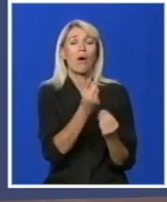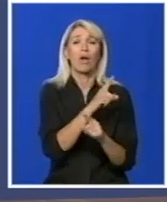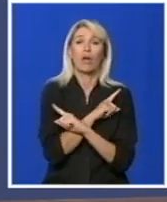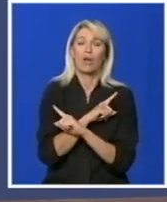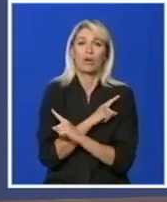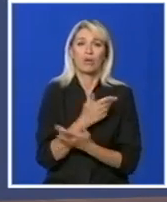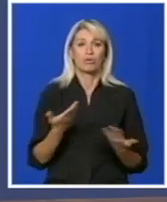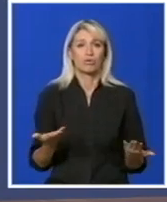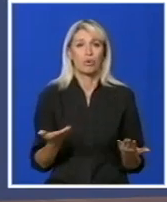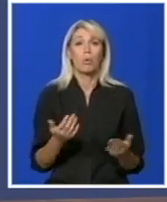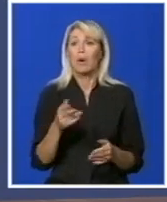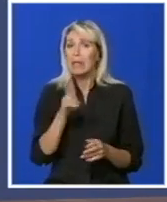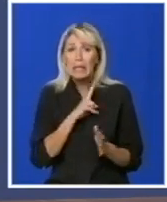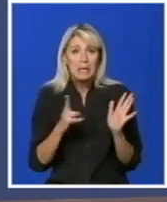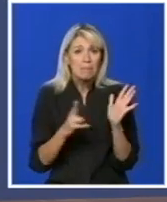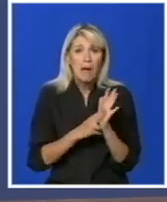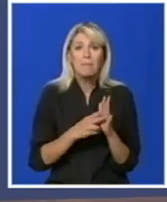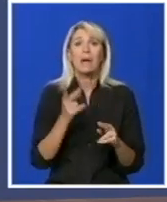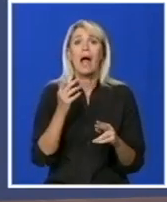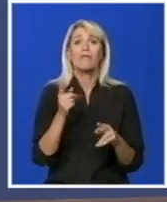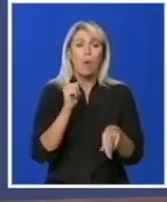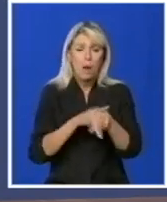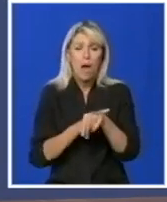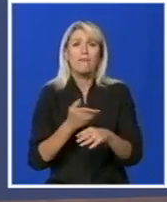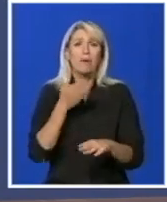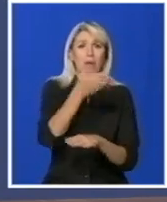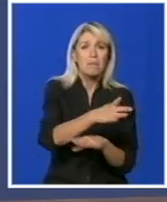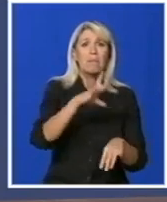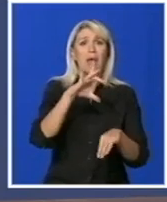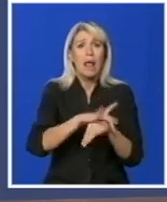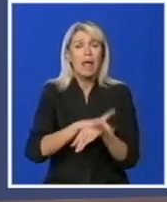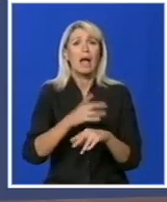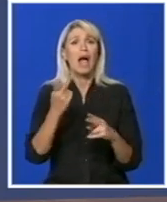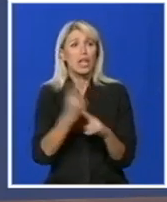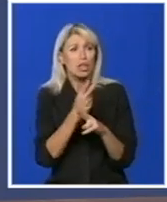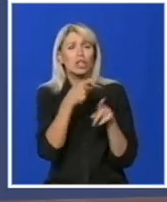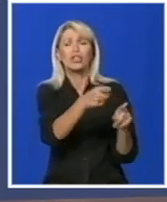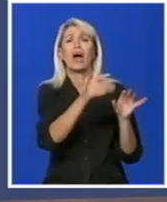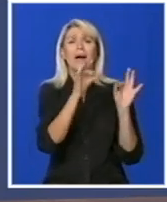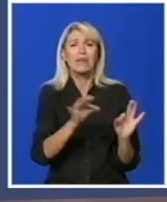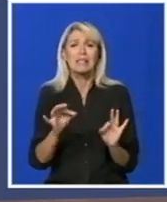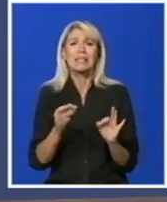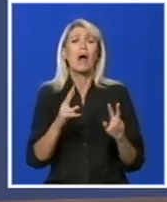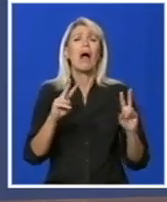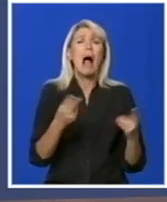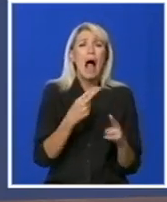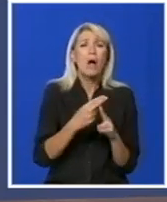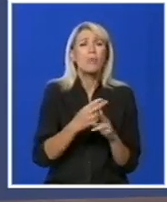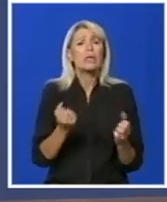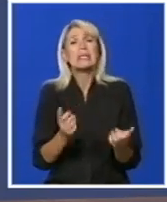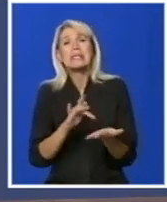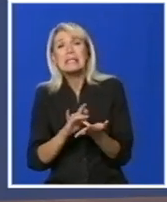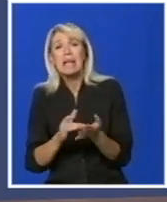imaju sva prava da se na vreme jave još kod lakih formi, kod srednje teških formi u zdravstveni sistem Srbije